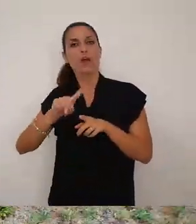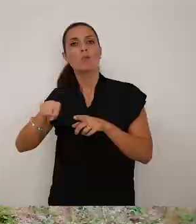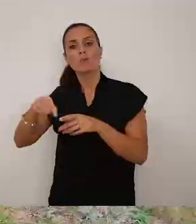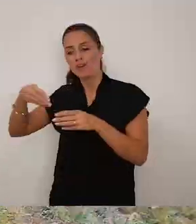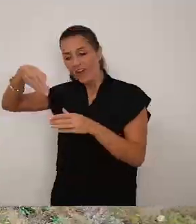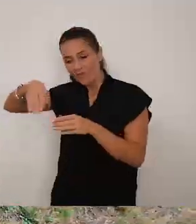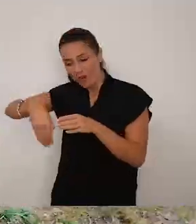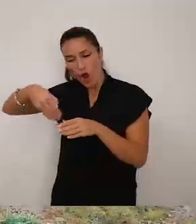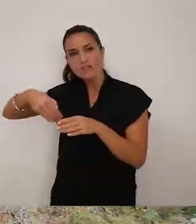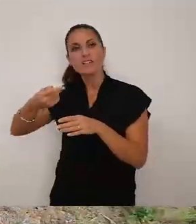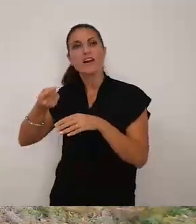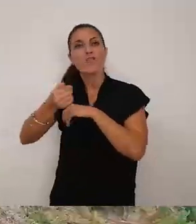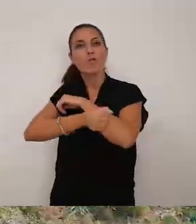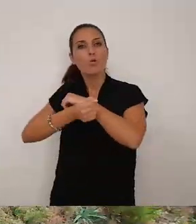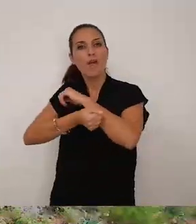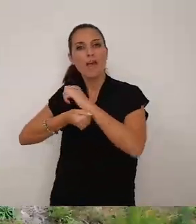frumenti.